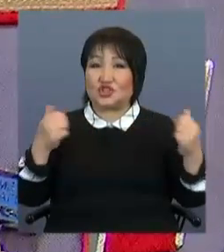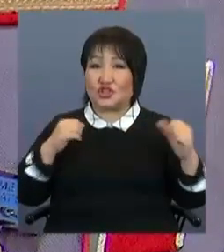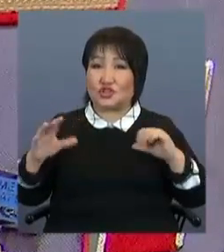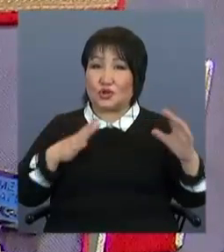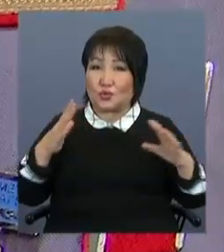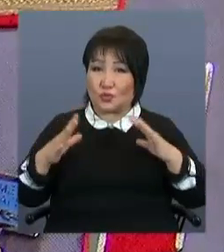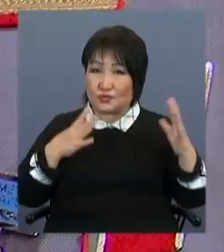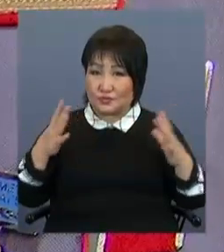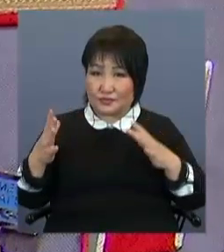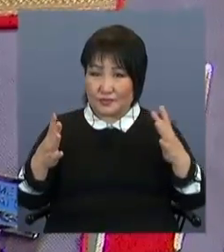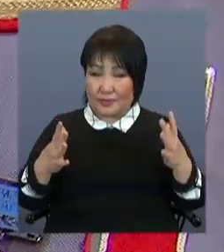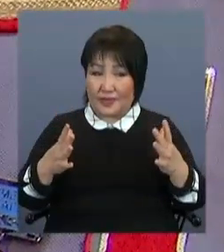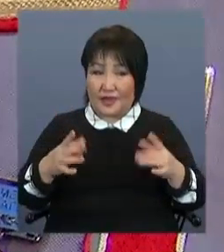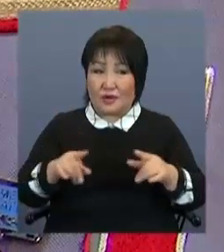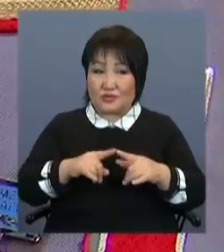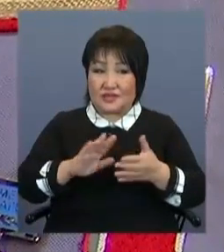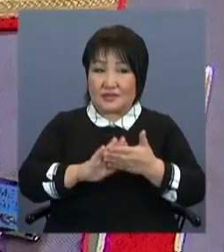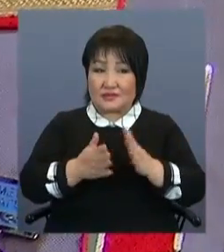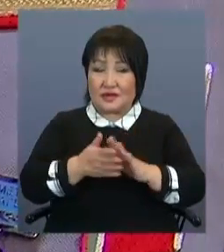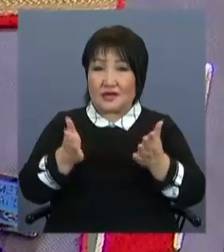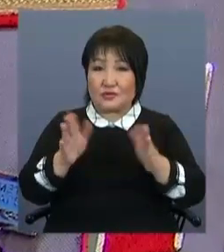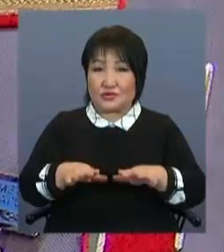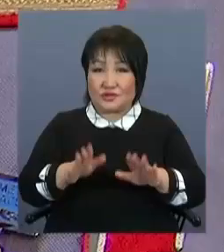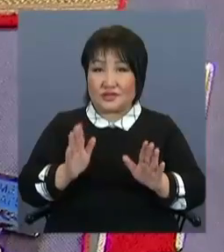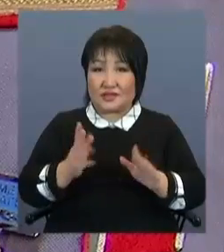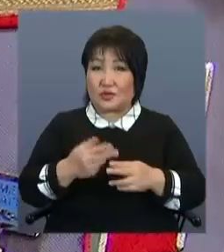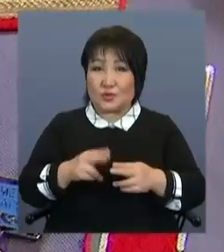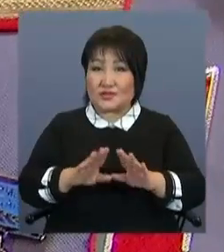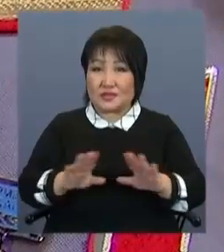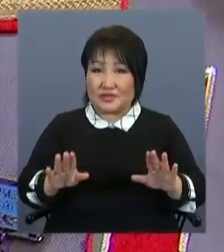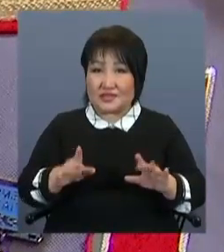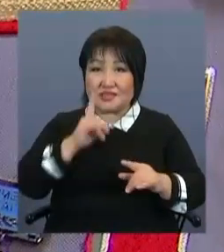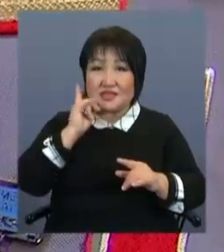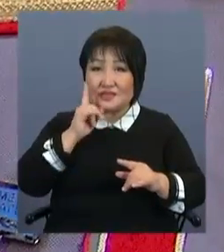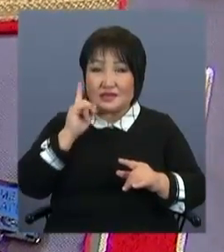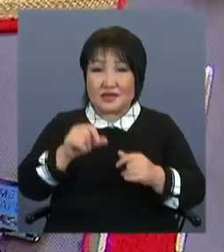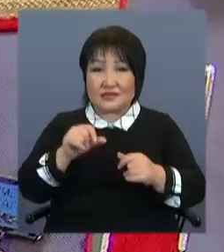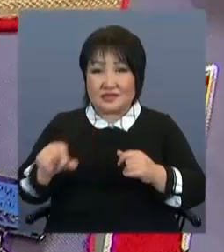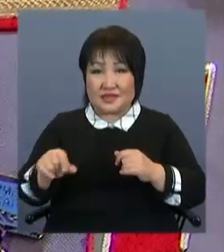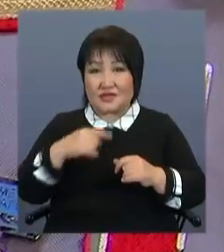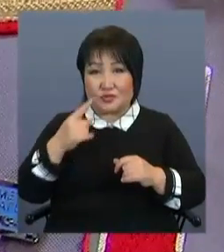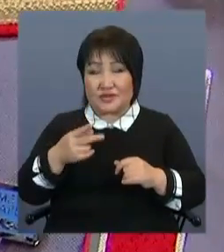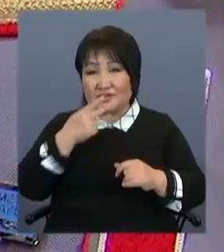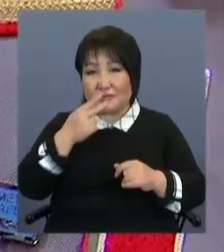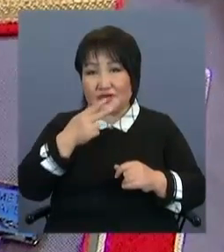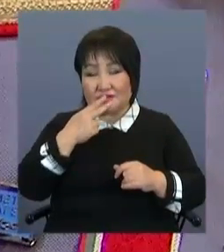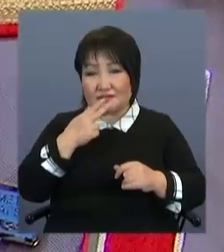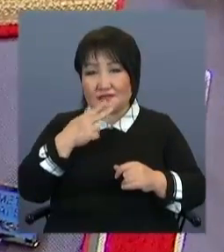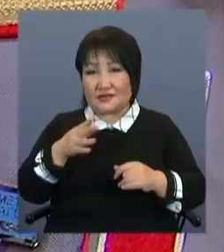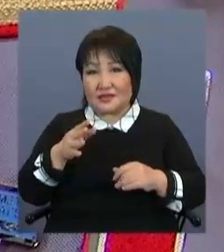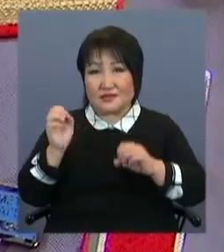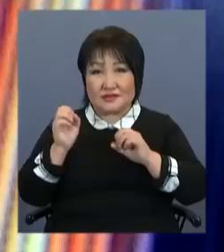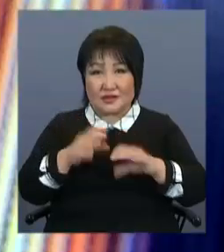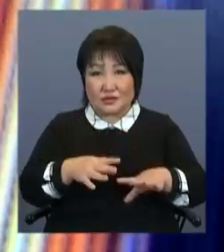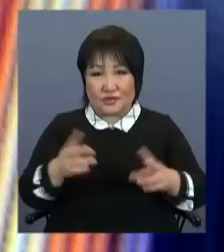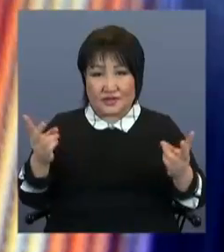Осындай қалыпта қалу үшін тек қана осы емес. Жастарға айтатын мәселесі. Темекіден аулақ болу керек, мен темекі